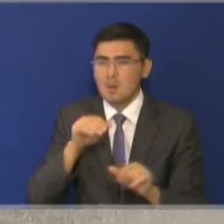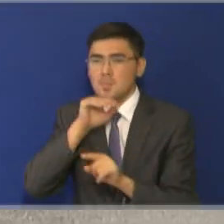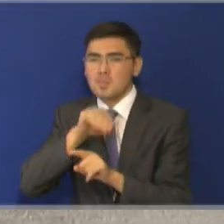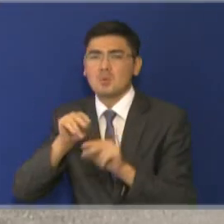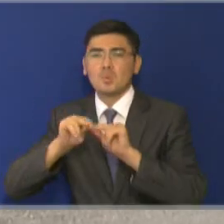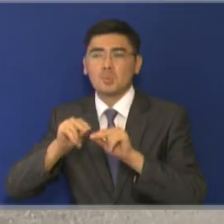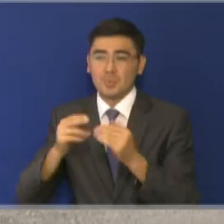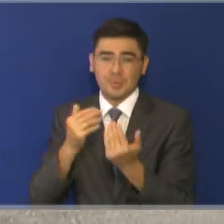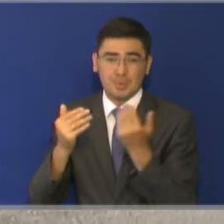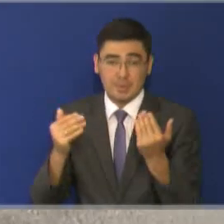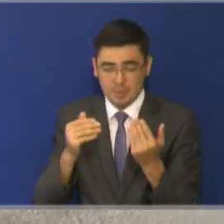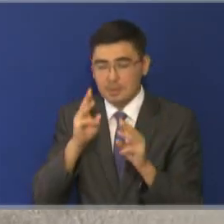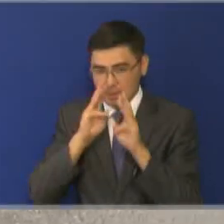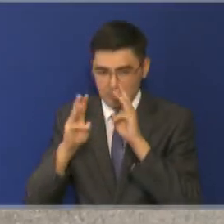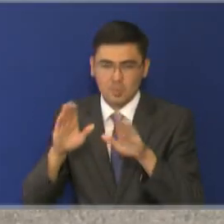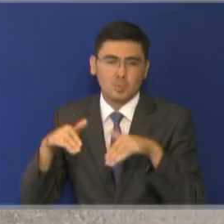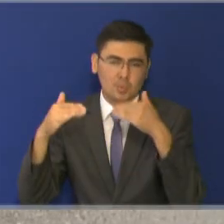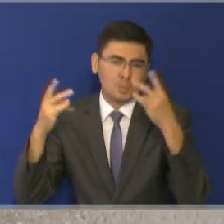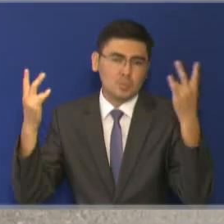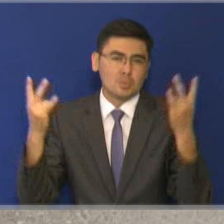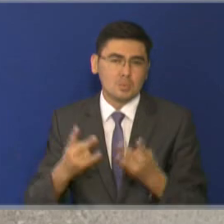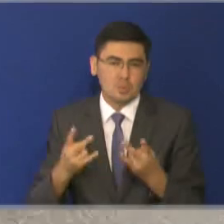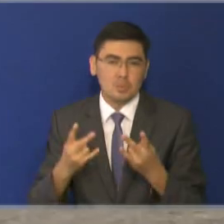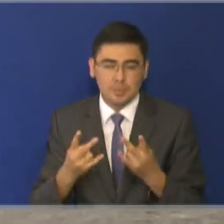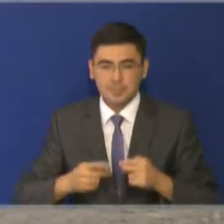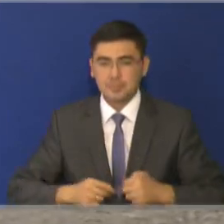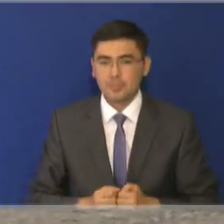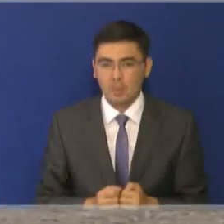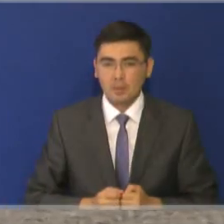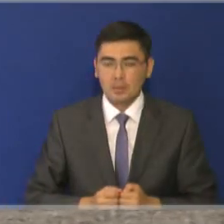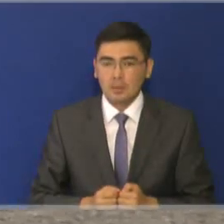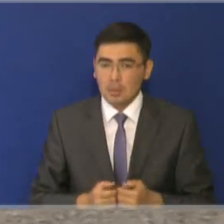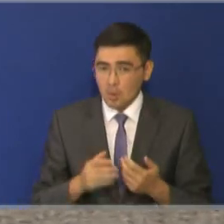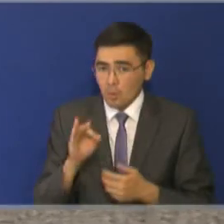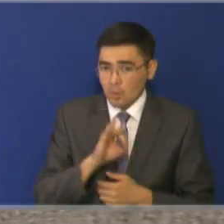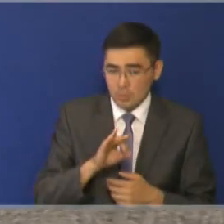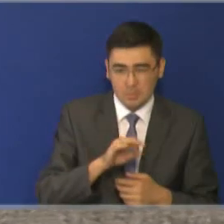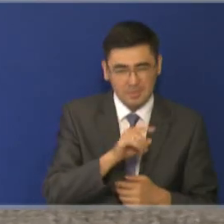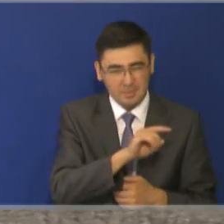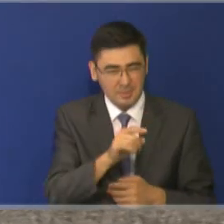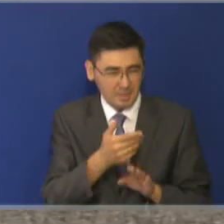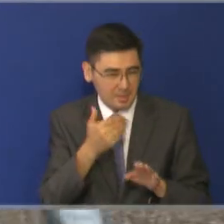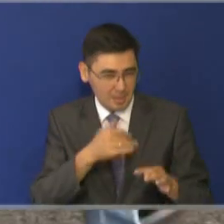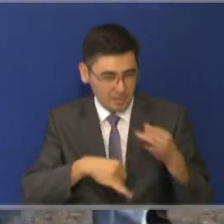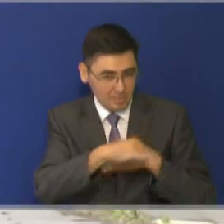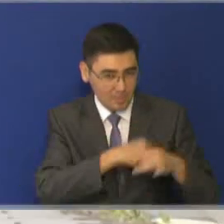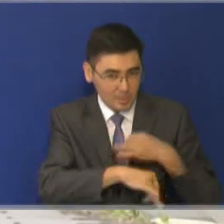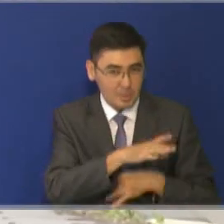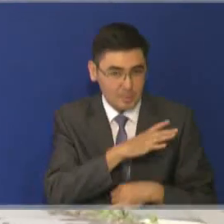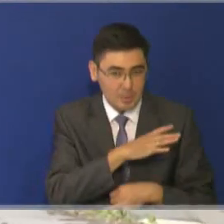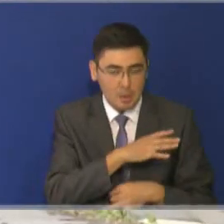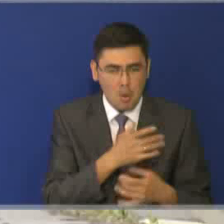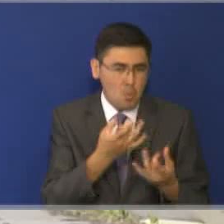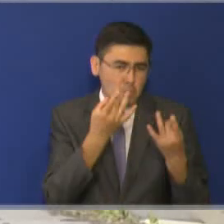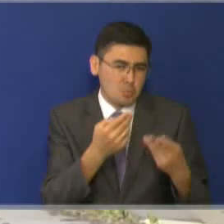Жалпы министрлікке қарасты жоғары оқу орындары оқытушыларының жалақысын көтеруіміз керек. Бұл мәселені сіздермен талқылаған болатынбыз. Бұл